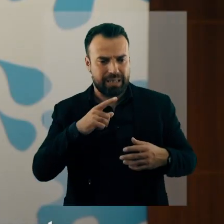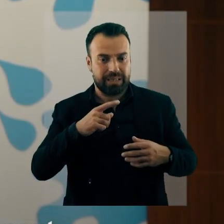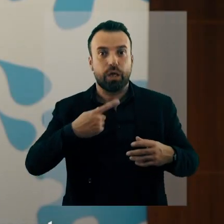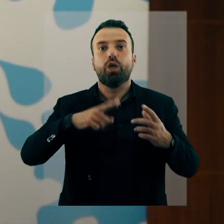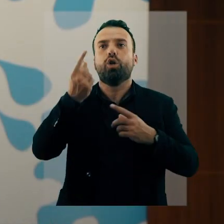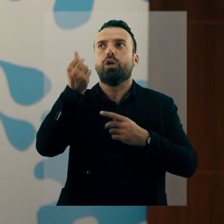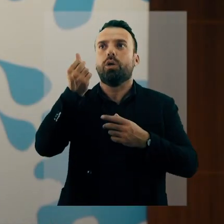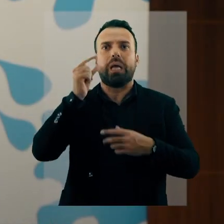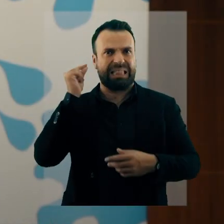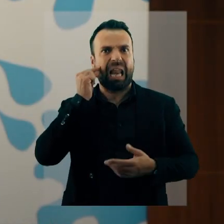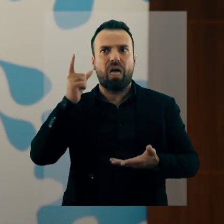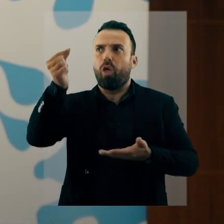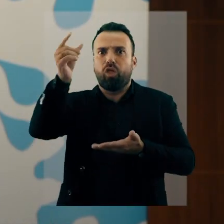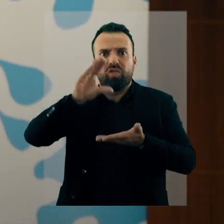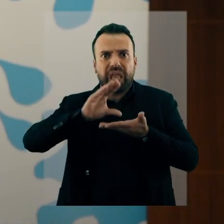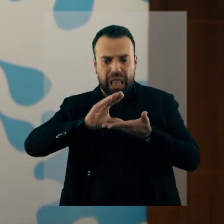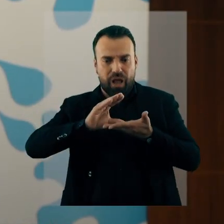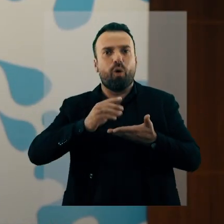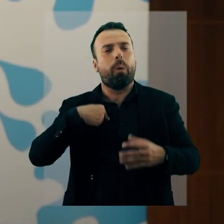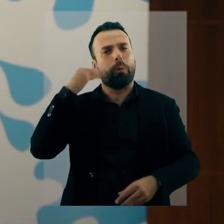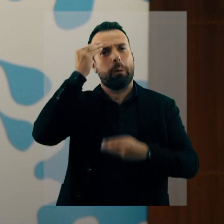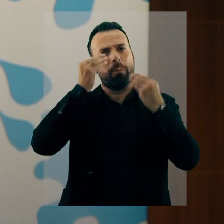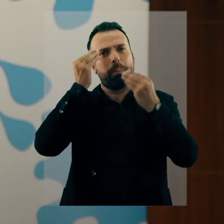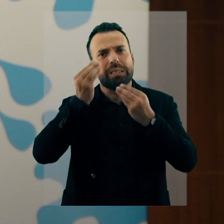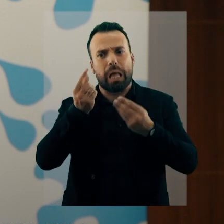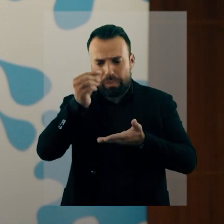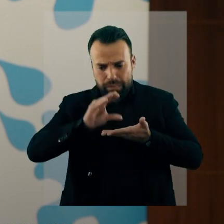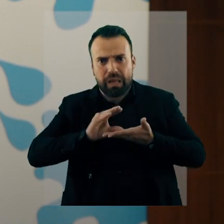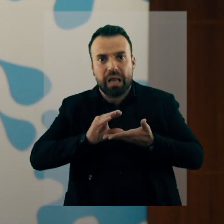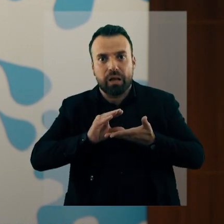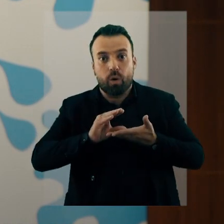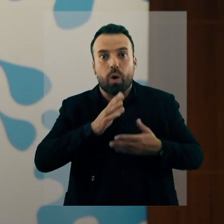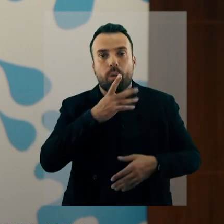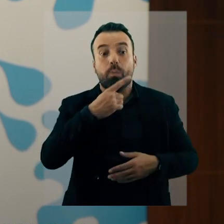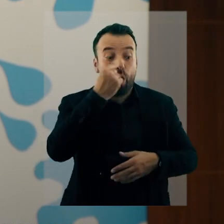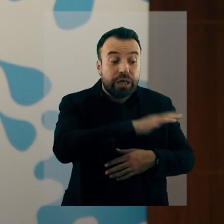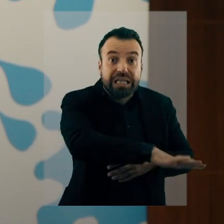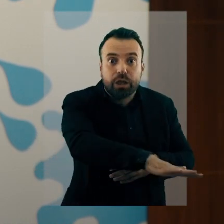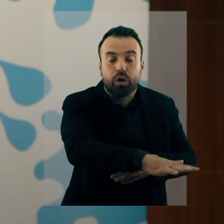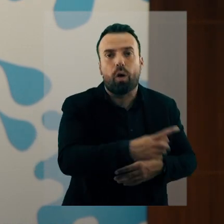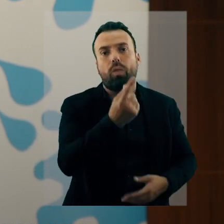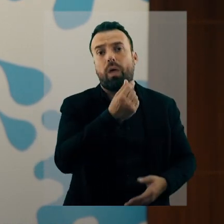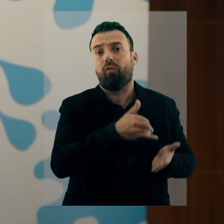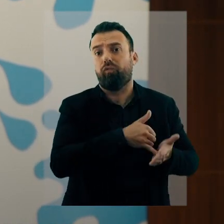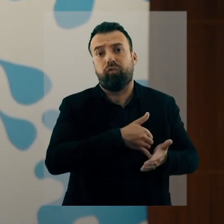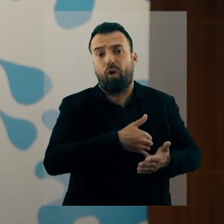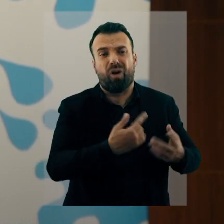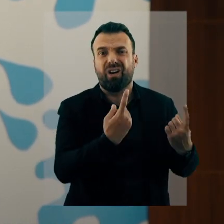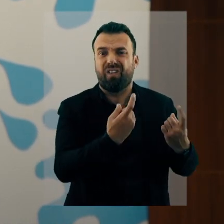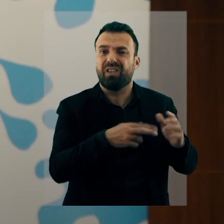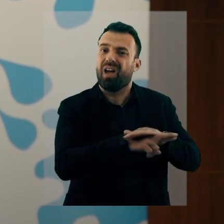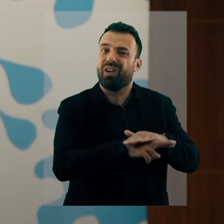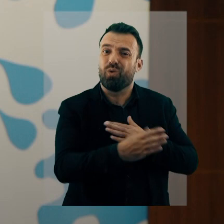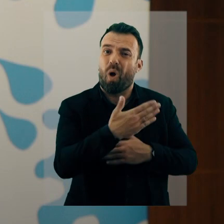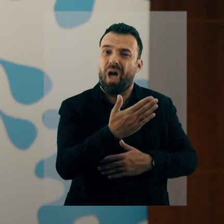vàrem veure que representava una dotació econòmica, vàrem pensar que ens permetia atendre uns infants que fins ara no